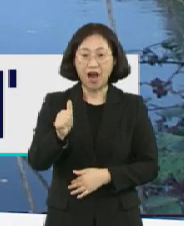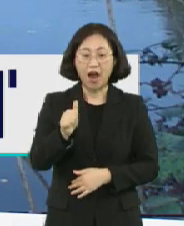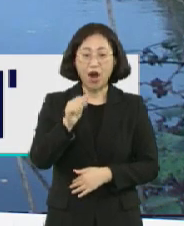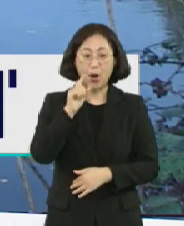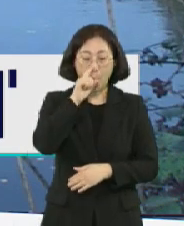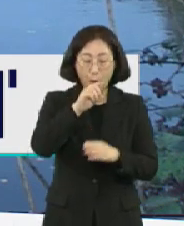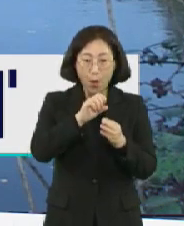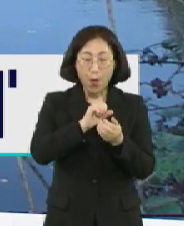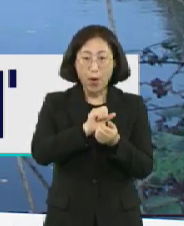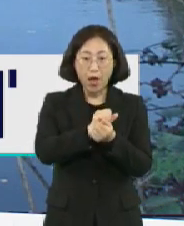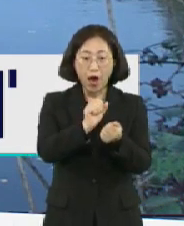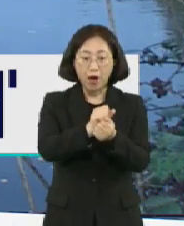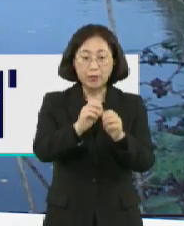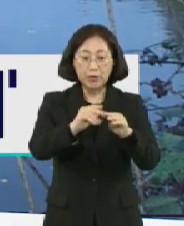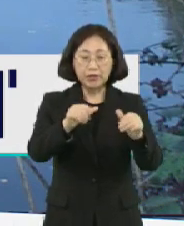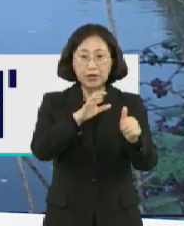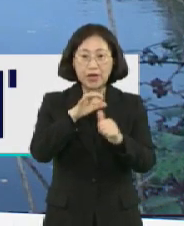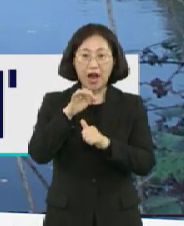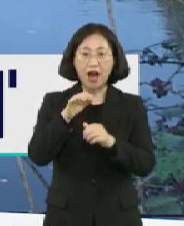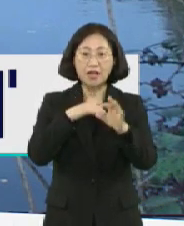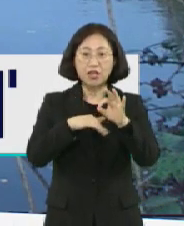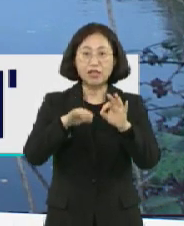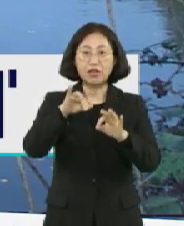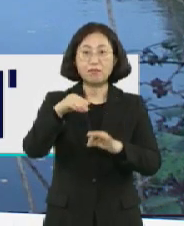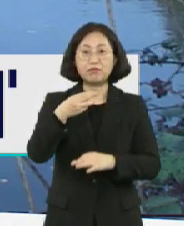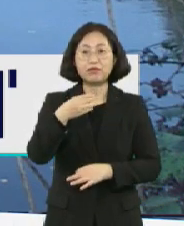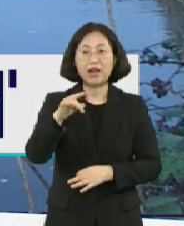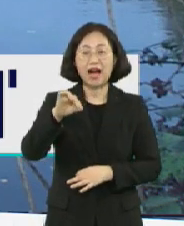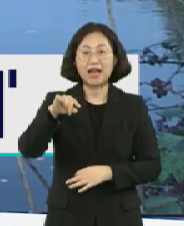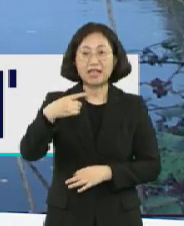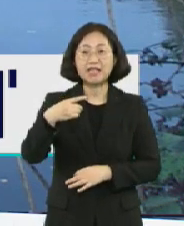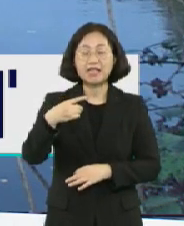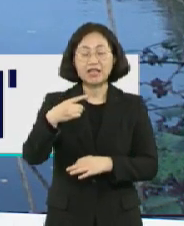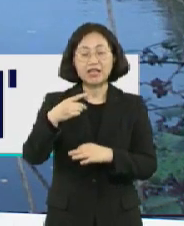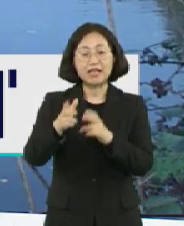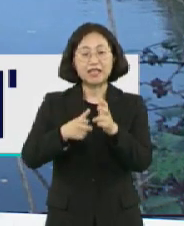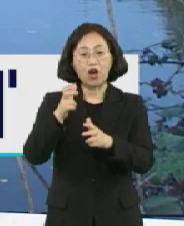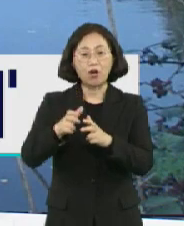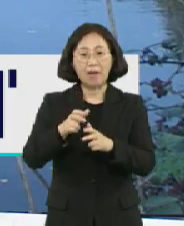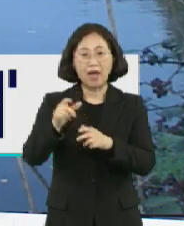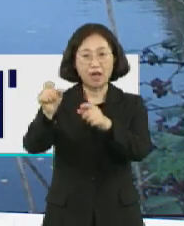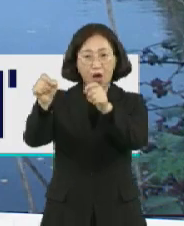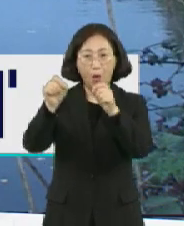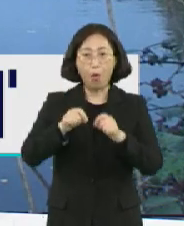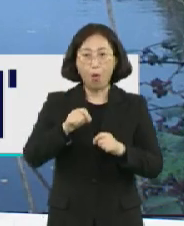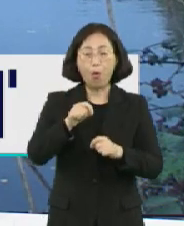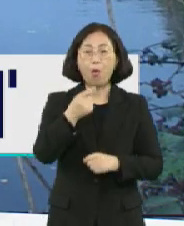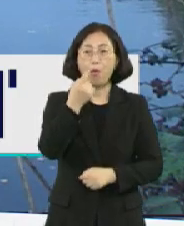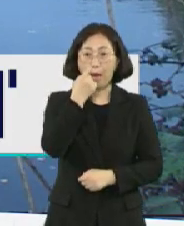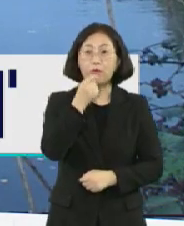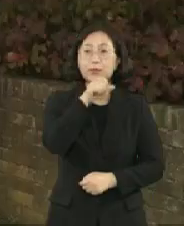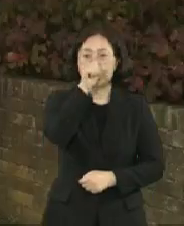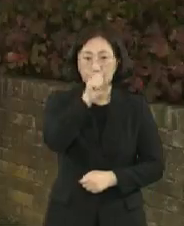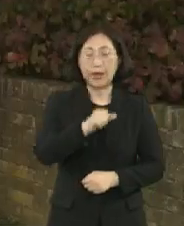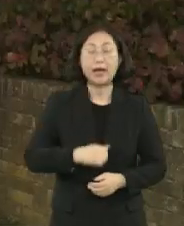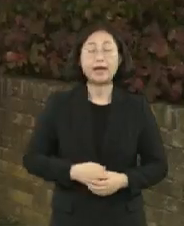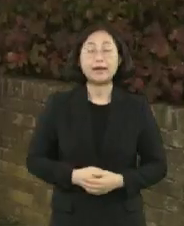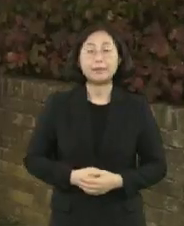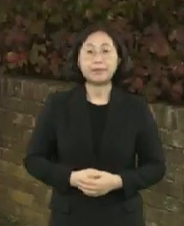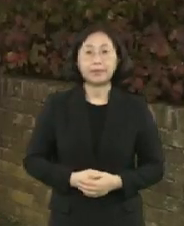토지를 재활용하는 일명 서천 브라운필드 사업에 좋은 교훈이 될 걸로 보입니다. 강지련 기자입니다.